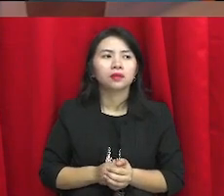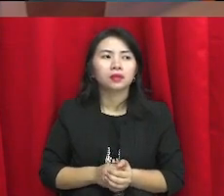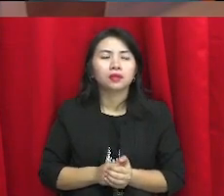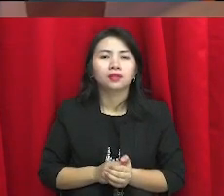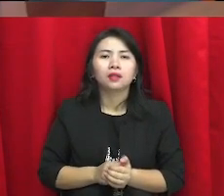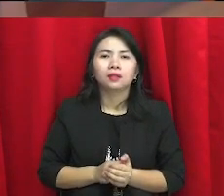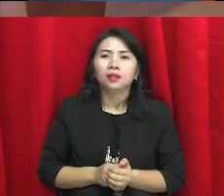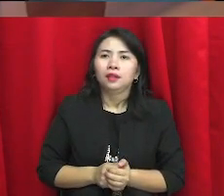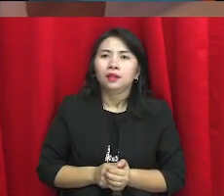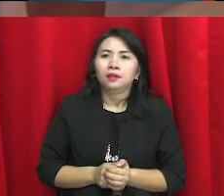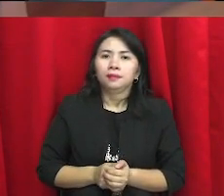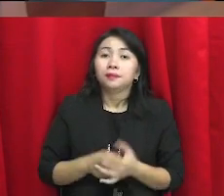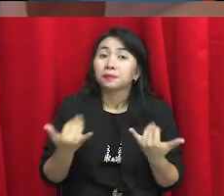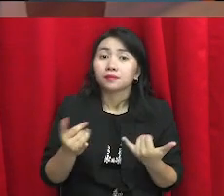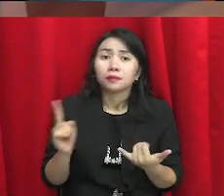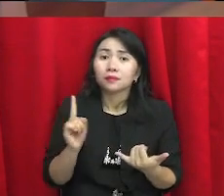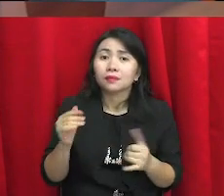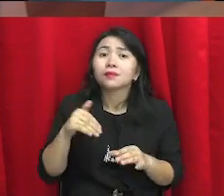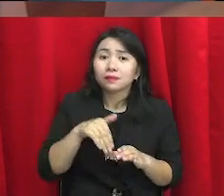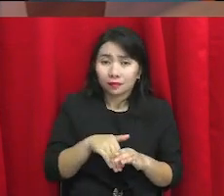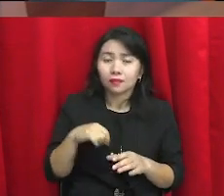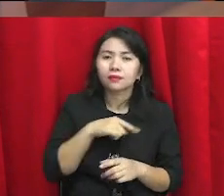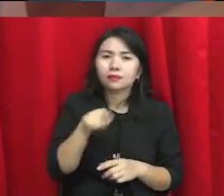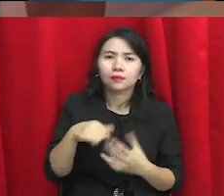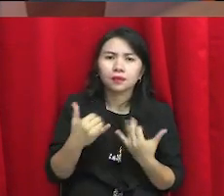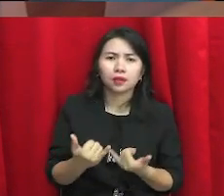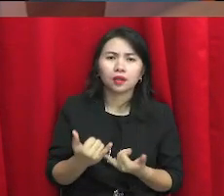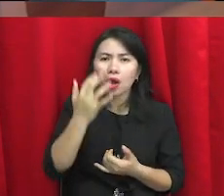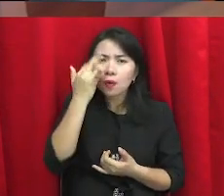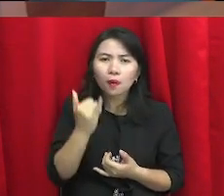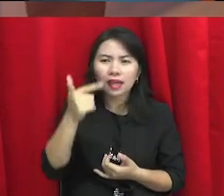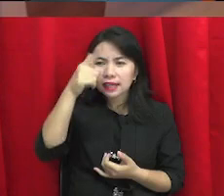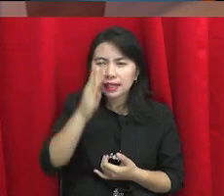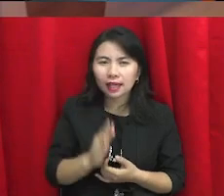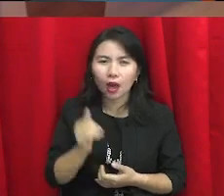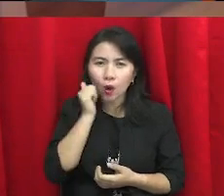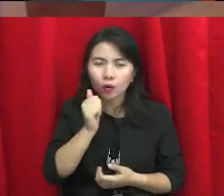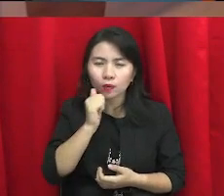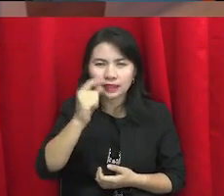Tinatanong doon kung bakit, ano bang meron sa tao? Bakit ganun na lang tayo isipin ng Diyos?